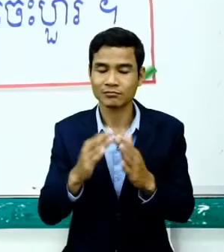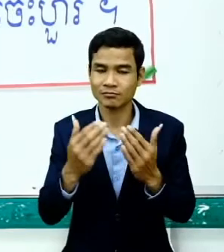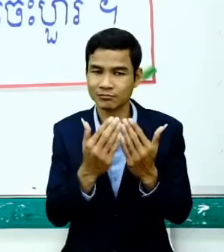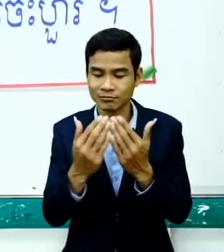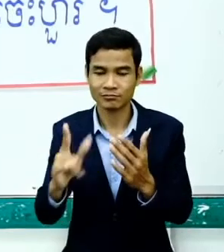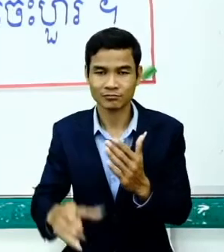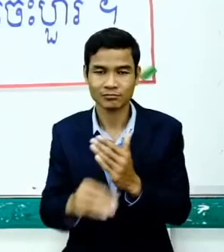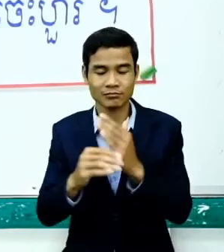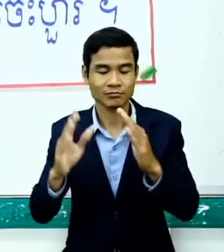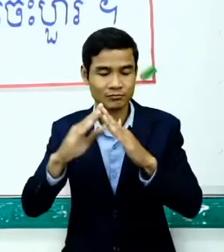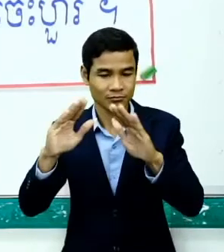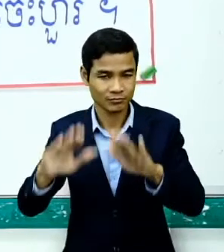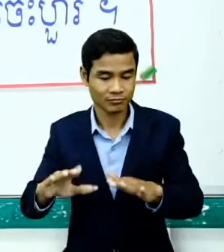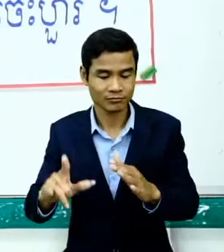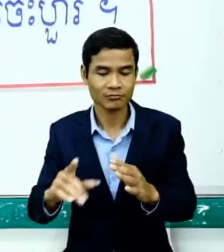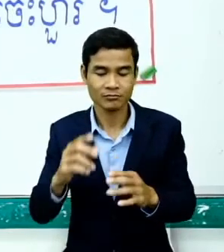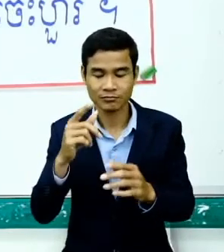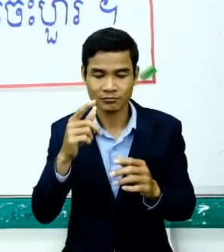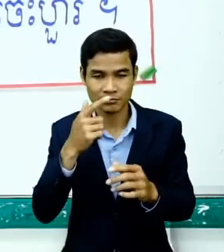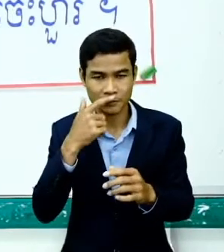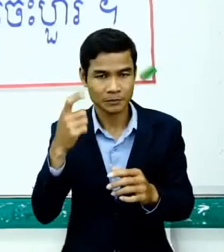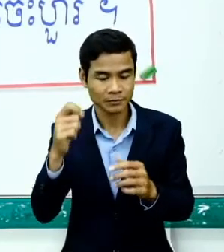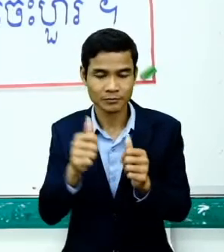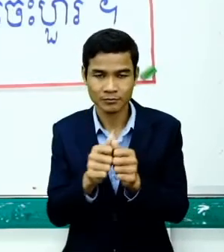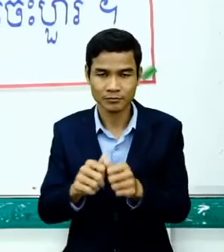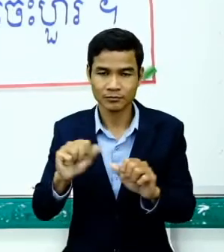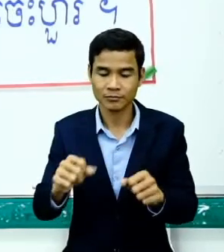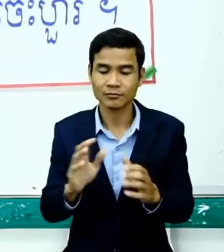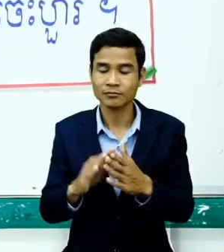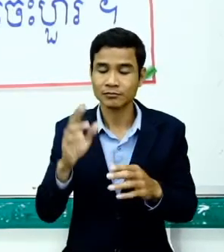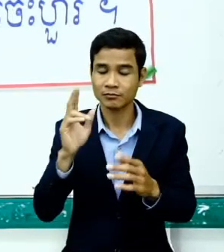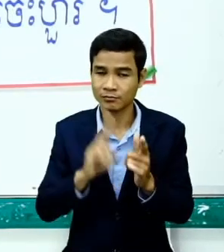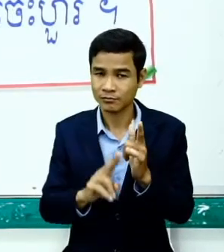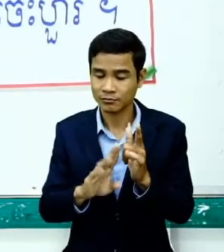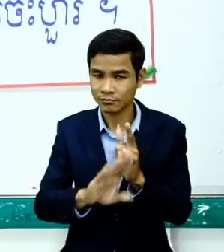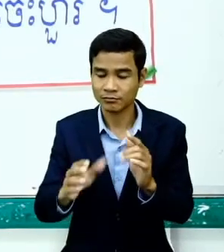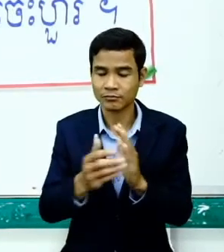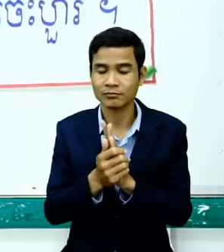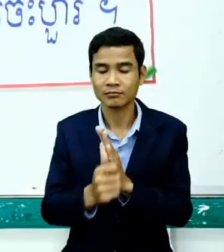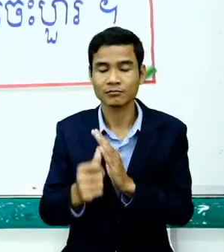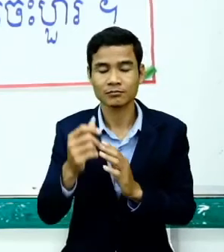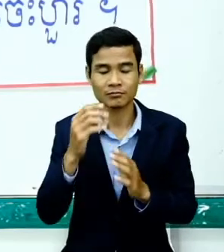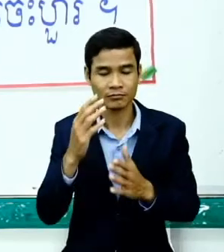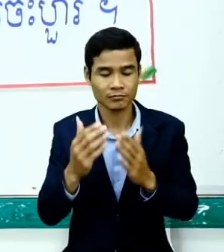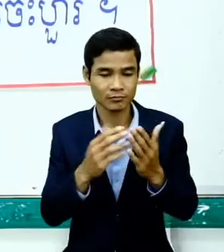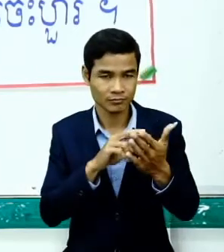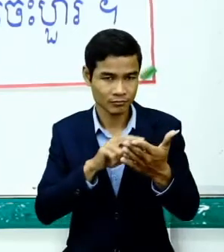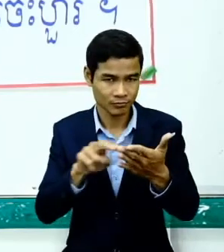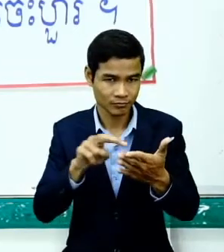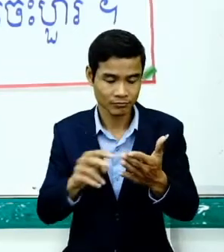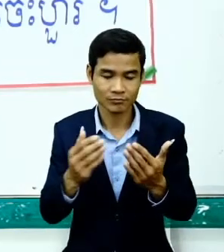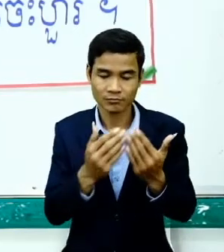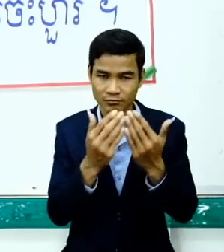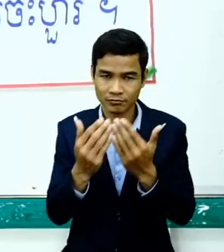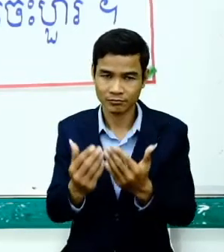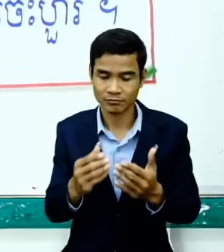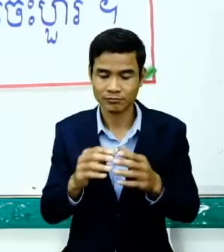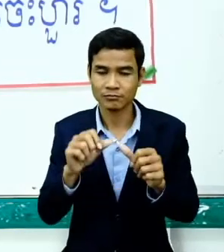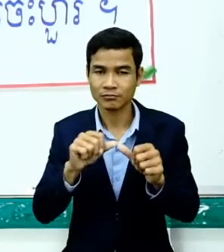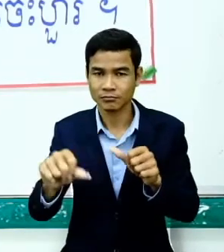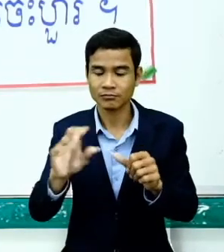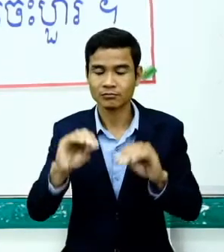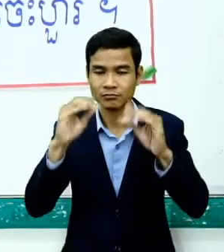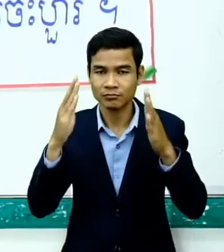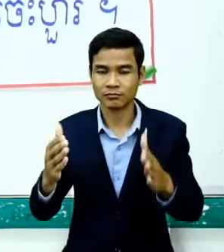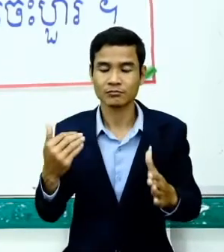ឬក៏បងប្អូនរបស់យើងចាដើម្បីឲ្យយើងកាន់តែស្ទាត់ណាដើម្បីកូនកូនកាន់តែស្ទាត់ក្នុងការអានចាជាបន្តទៀតនេះអ្